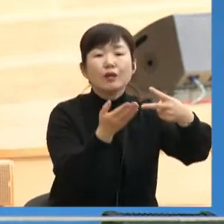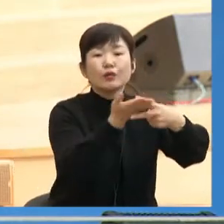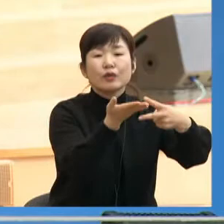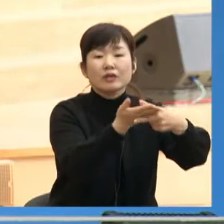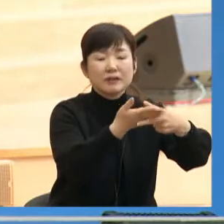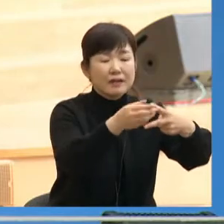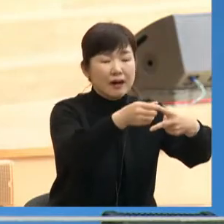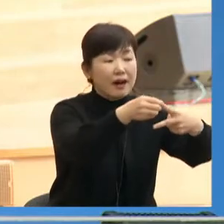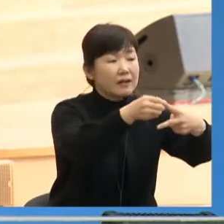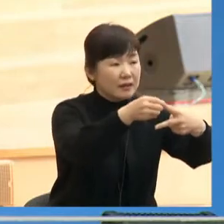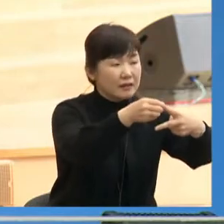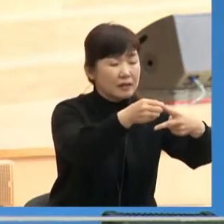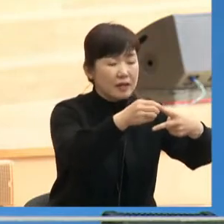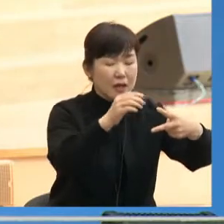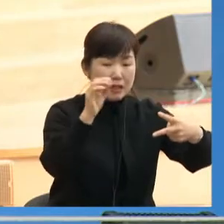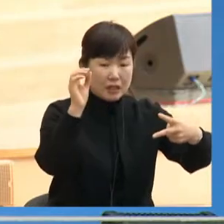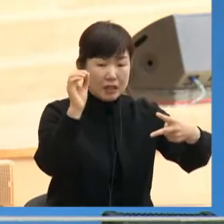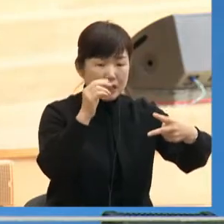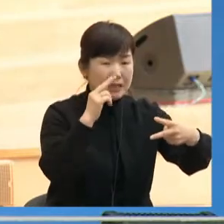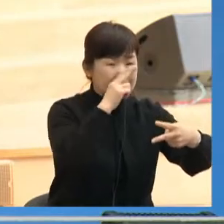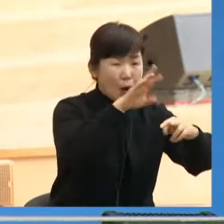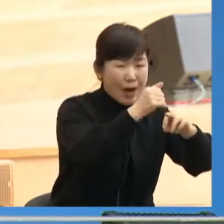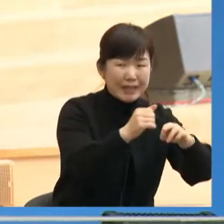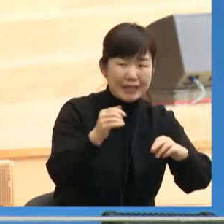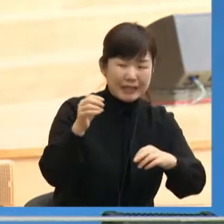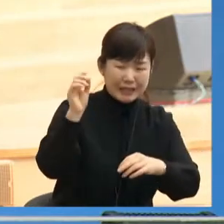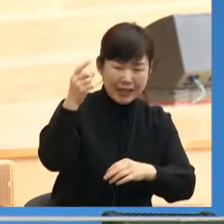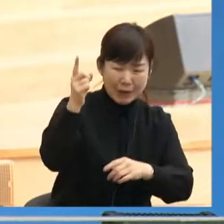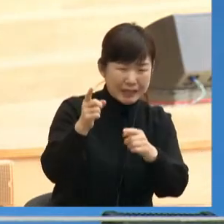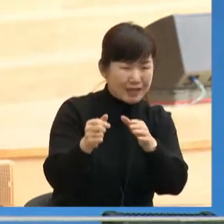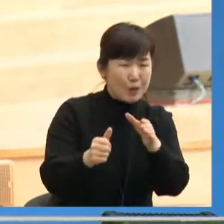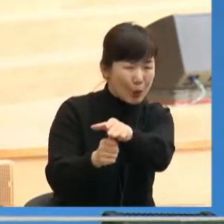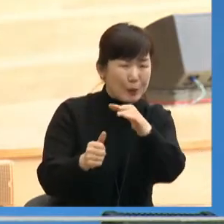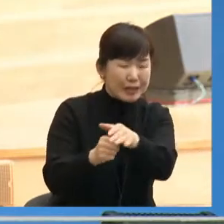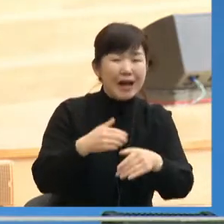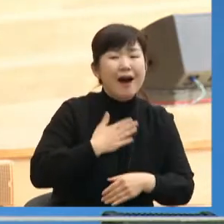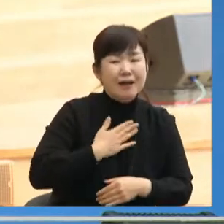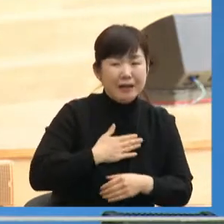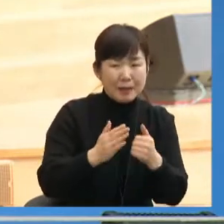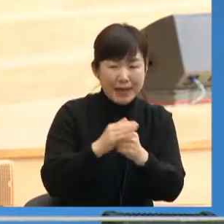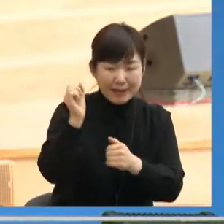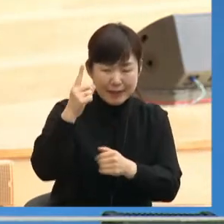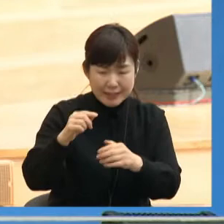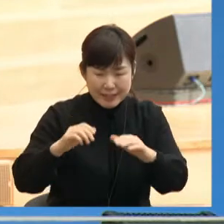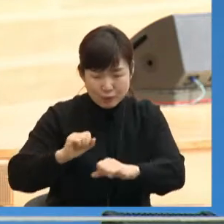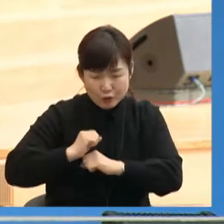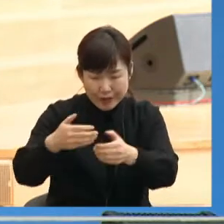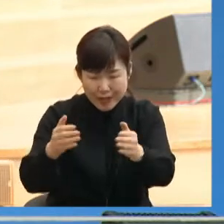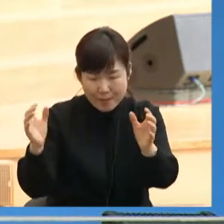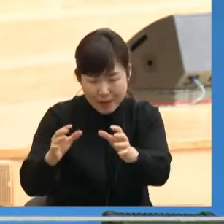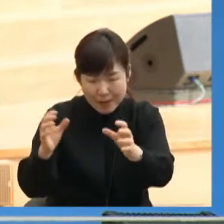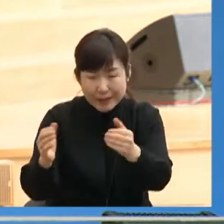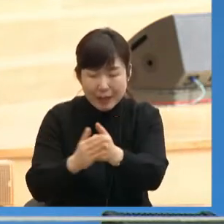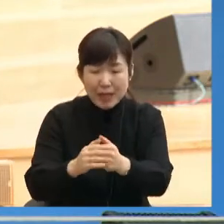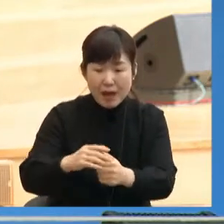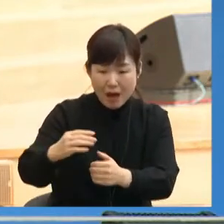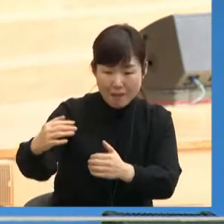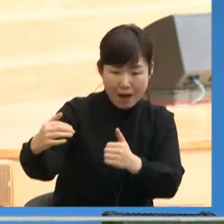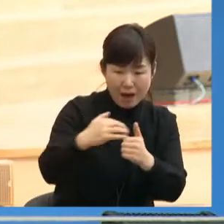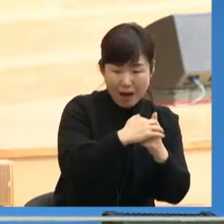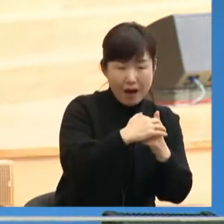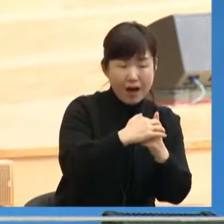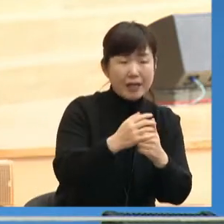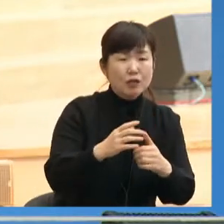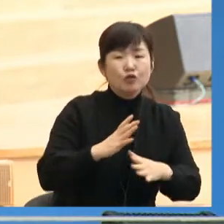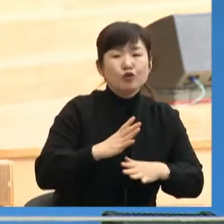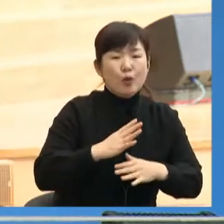뭐냐면 이 사울이 다윗을 얼마나 괴롭혔습니까? 그러니까 다윗이 군대를 모으고 있었기 때문에 그 다윗이 쳐들어올 것이라고 하는 그